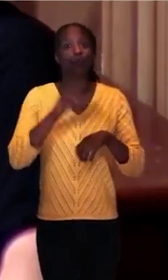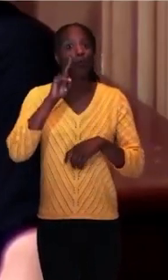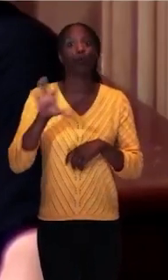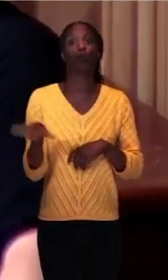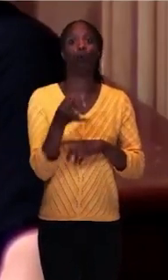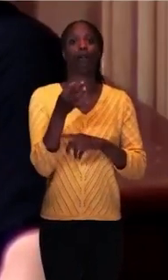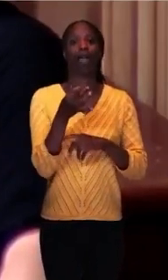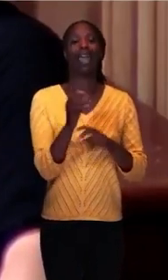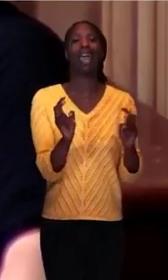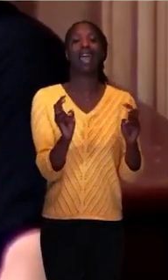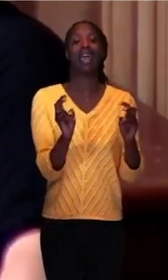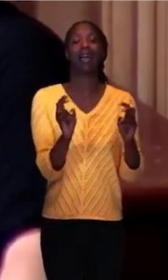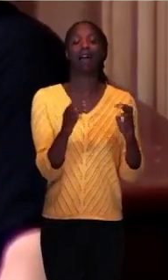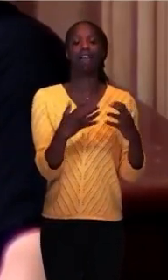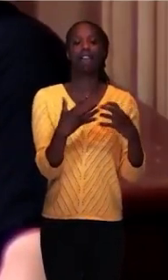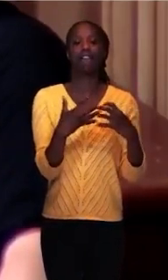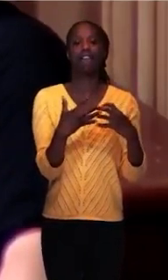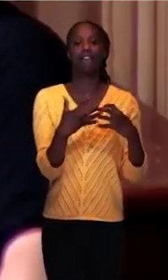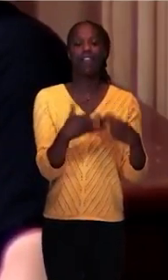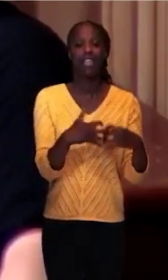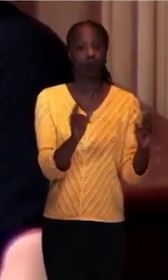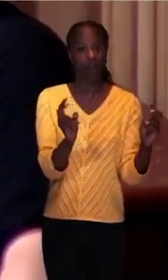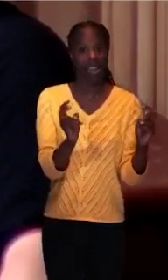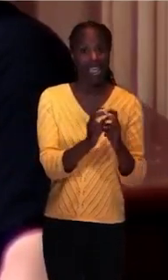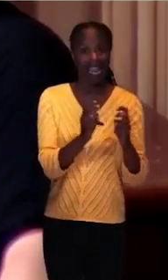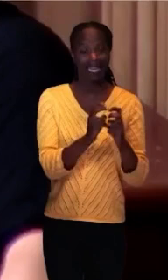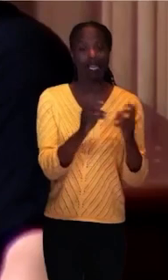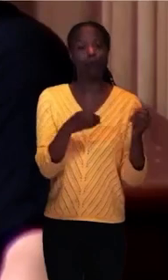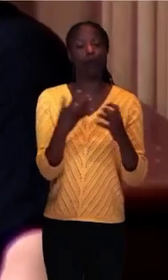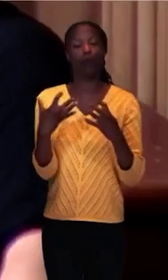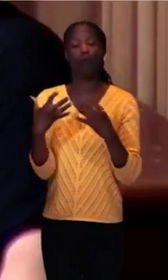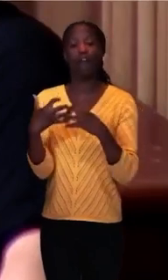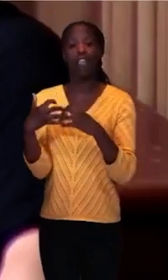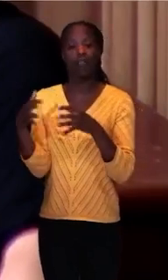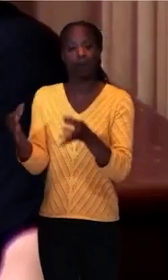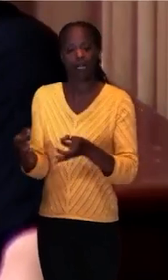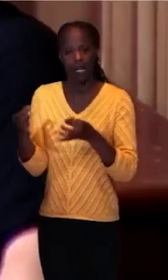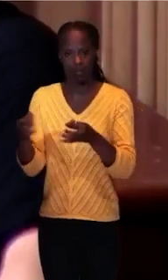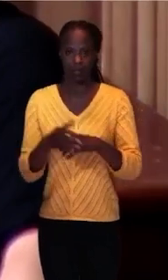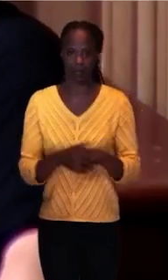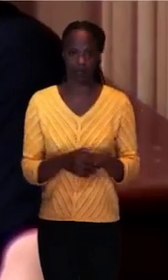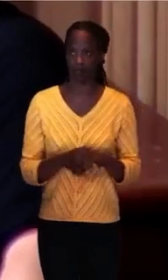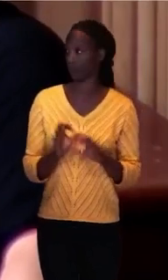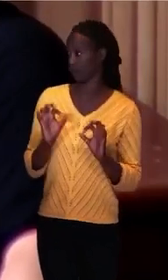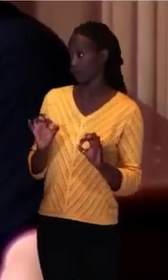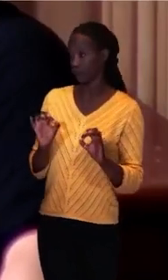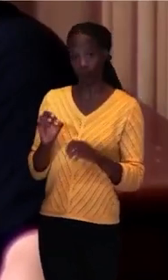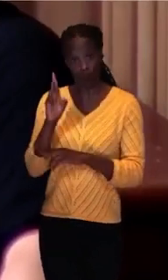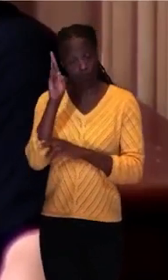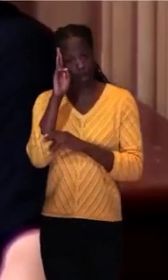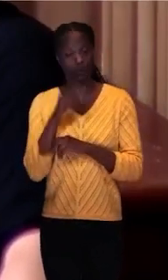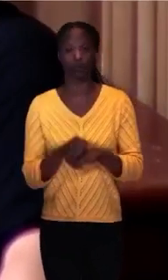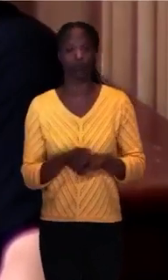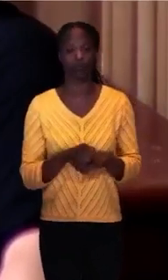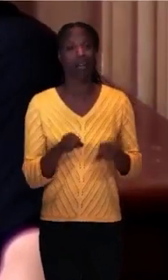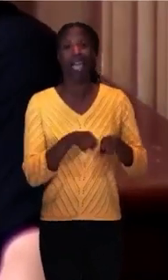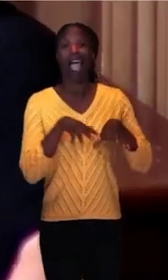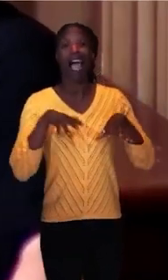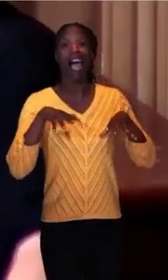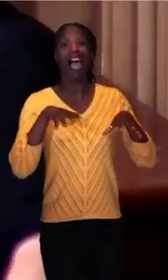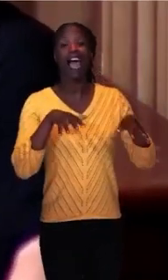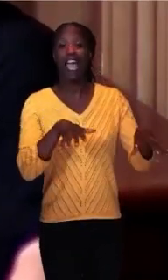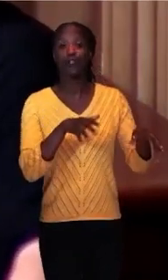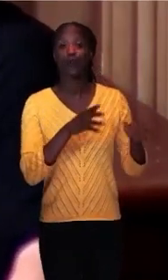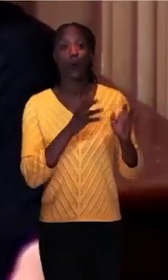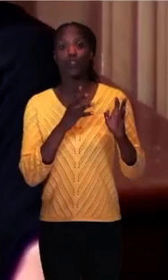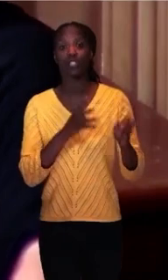non. Alors oui, effectivement, vous avez raison, Monsieur Jean-Jean, on ne juge pas la qualité d'un réseau cyclable au nombre de kilomètres de